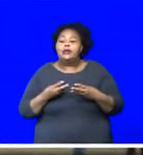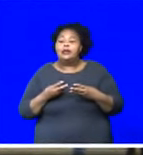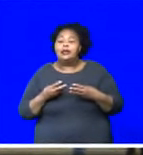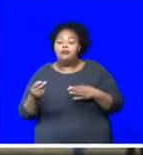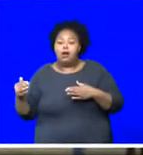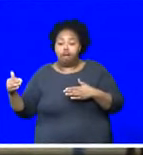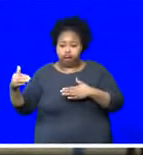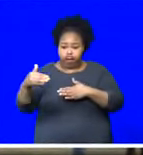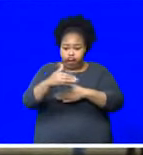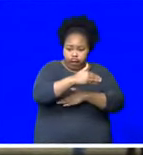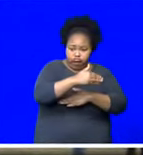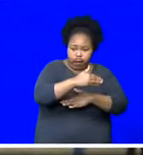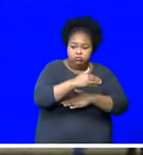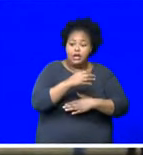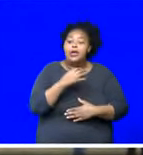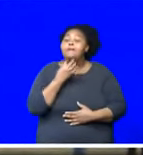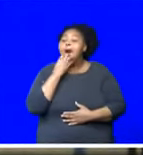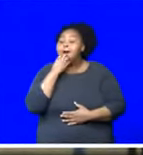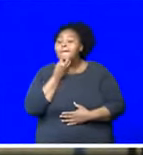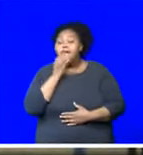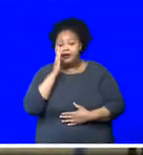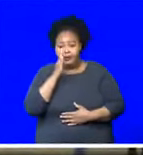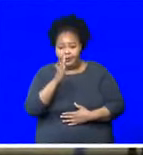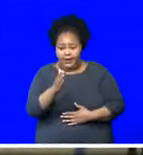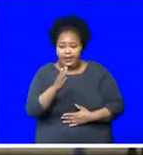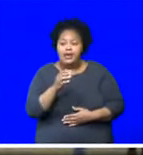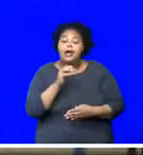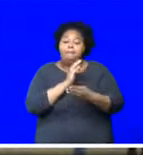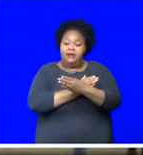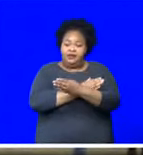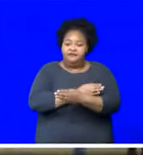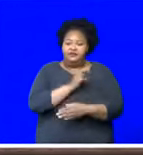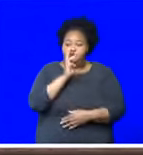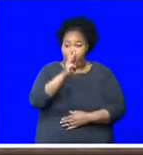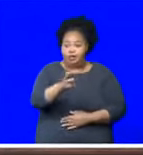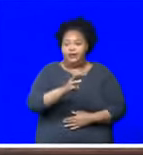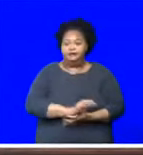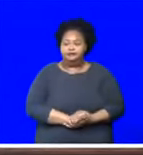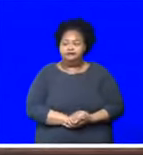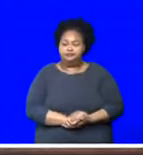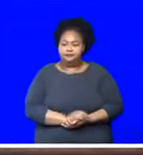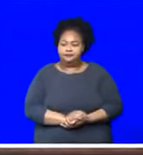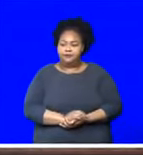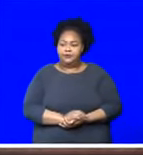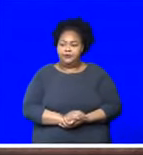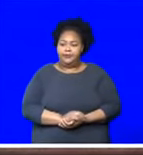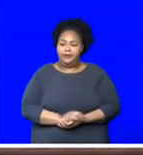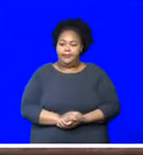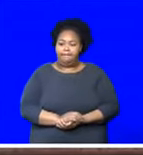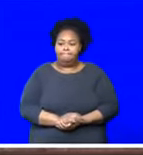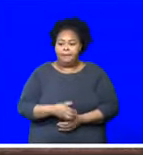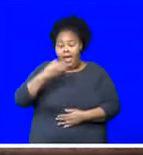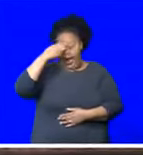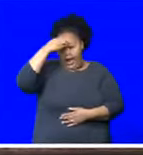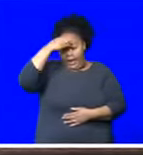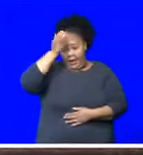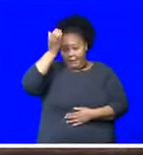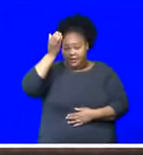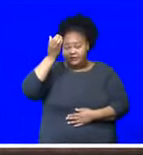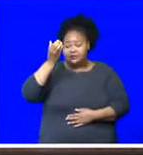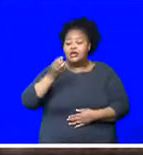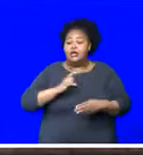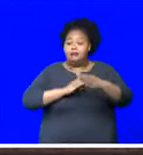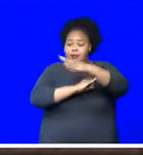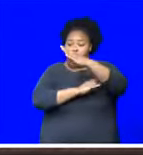sive lesikhulu kakhulu lesitawusitakala ngala mabhuloho. Tindzawo lapho khona uhulumende akhele sive